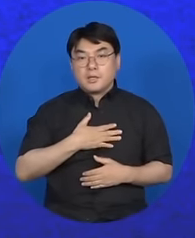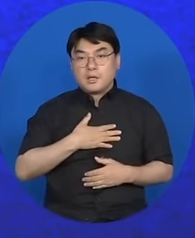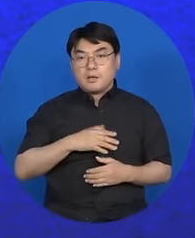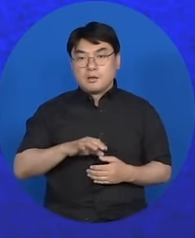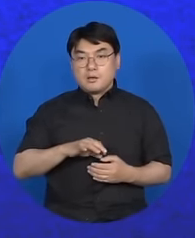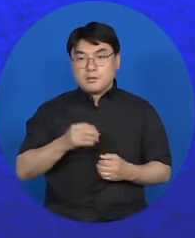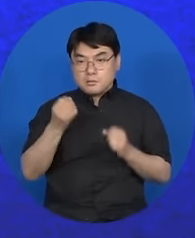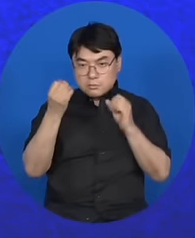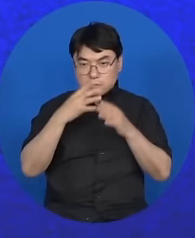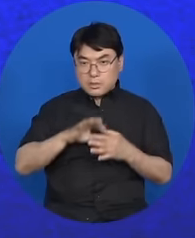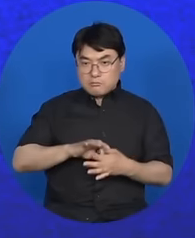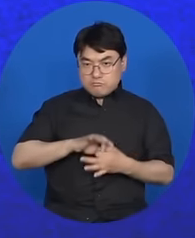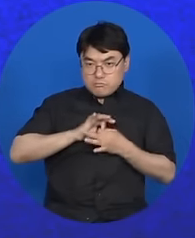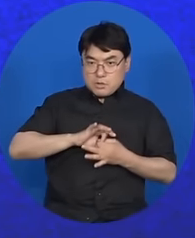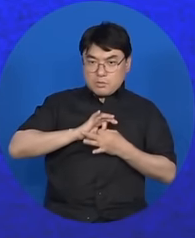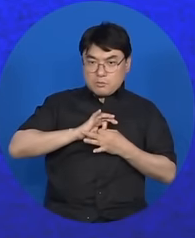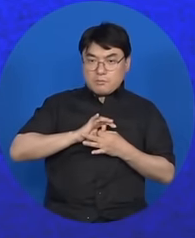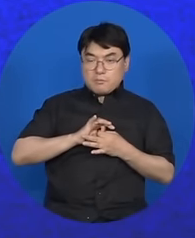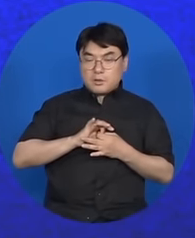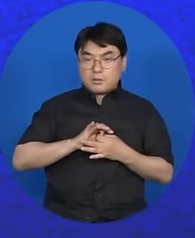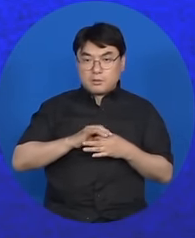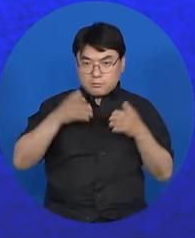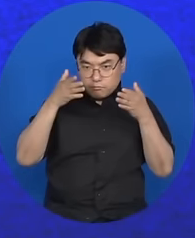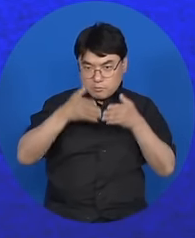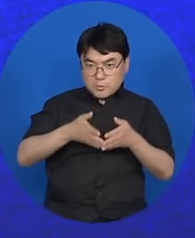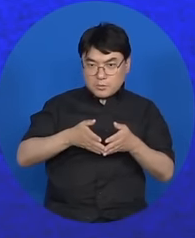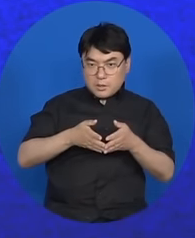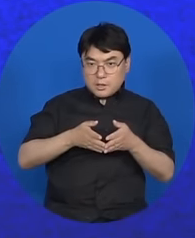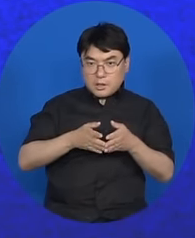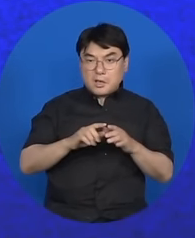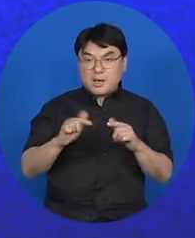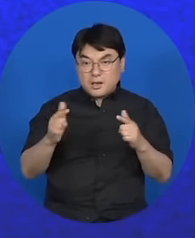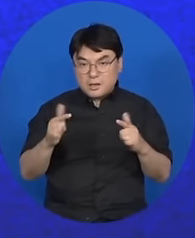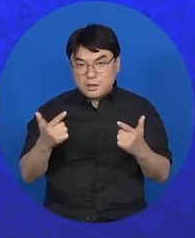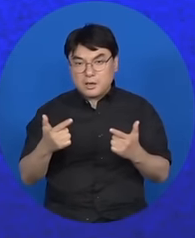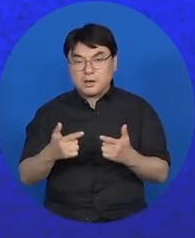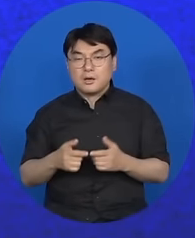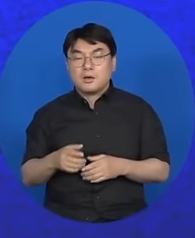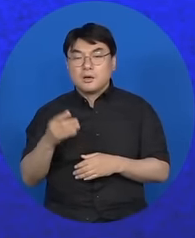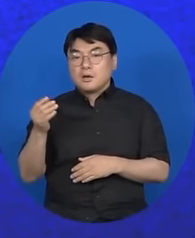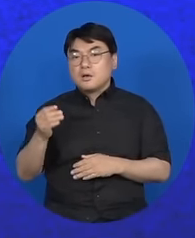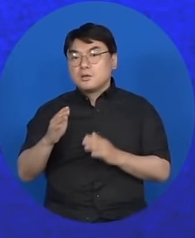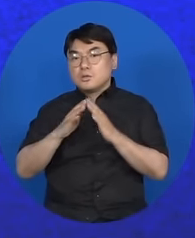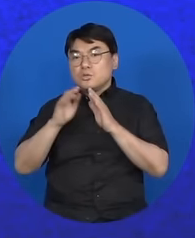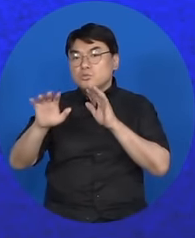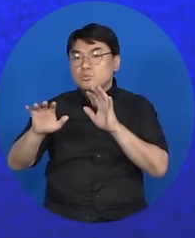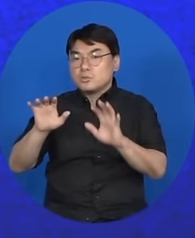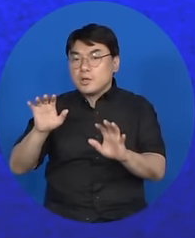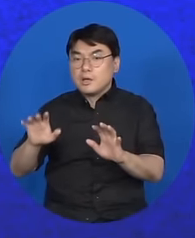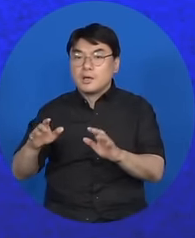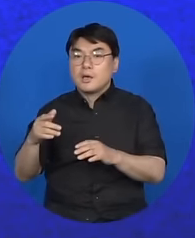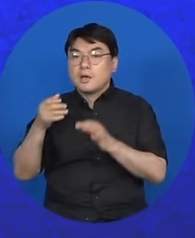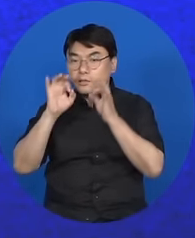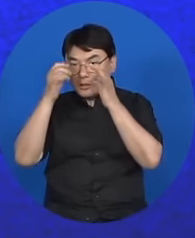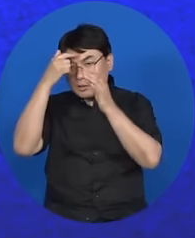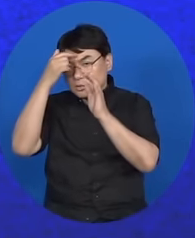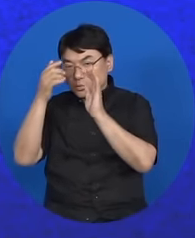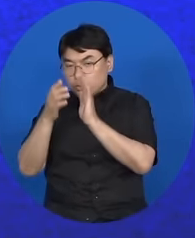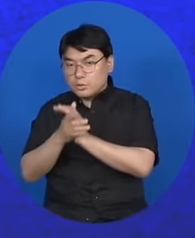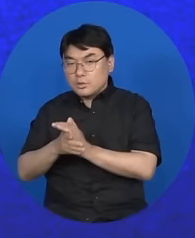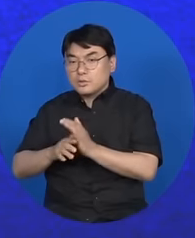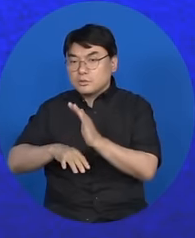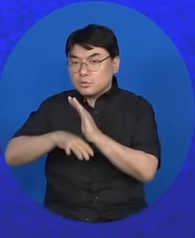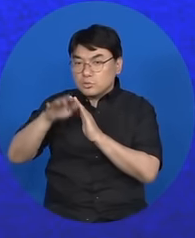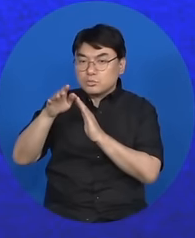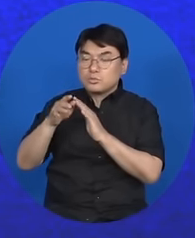맞추다가 성령님께 초점을 맞추고 민감하게 반응했을 때에 이웃의 간절한 기도를 채우는 통로가